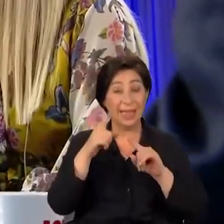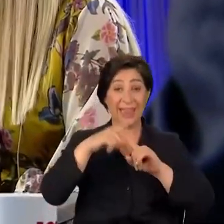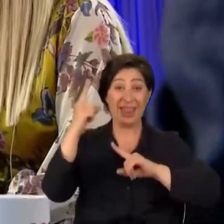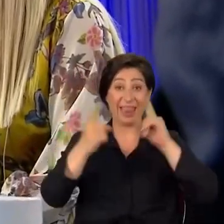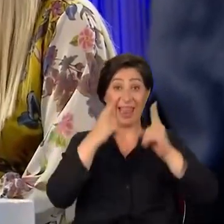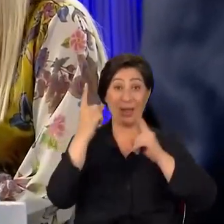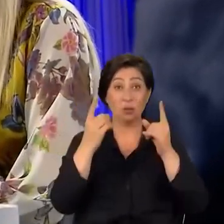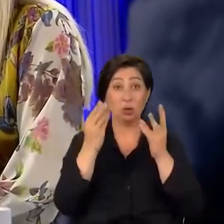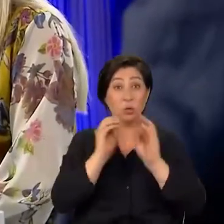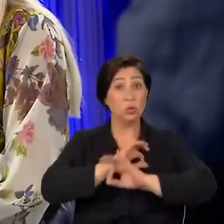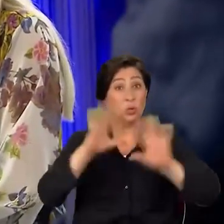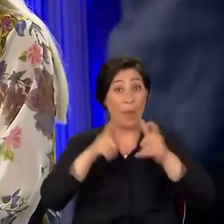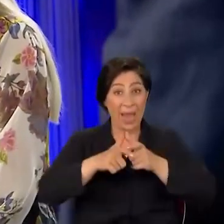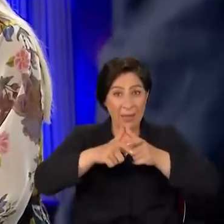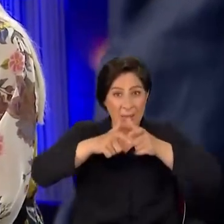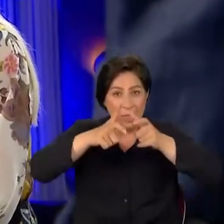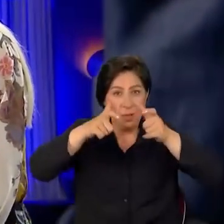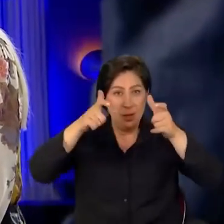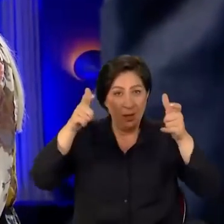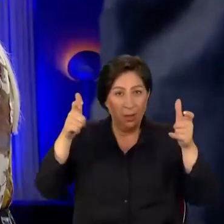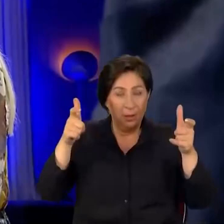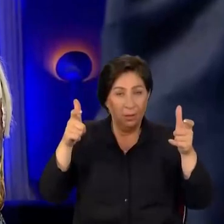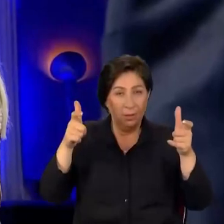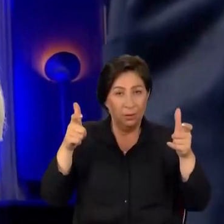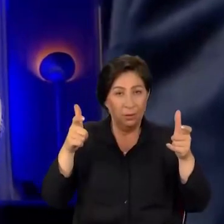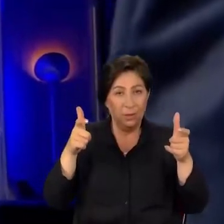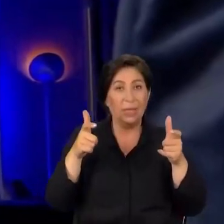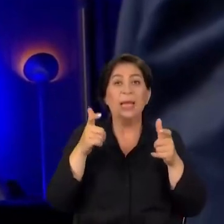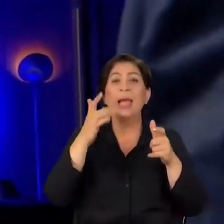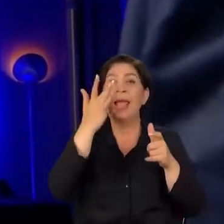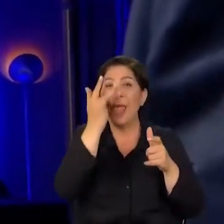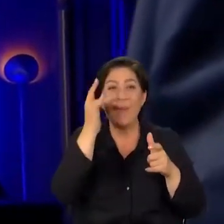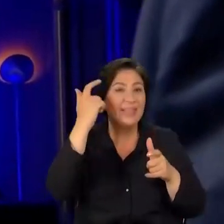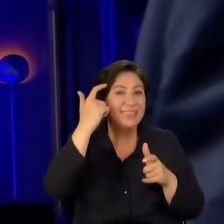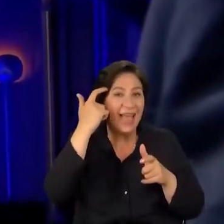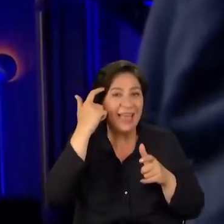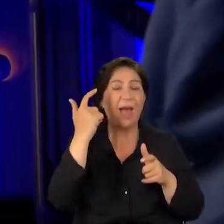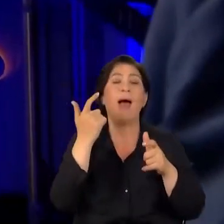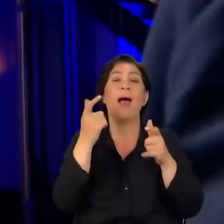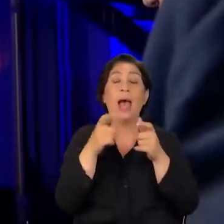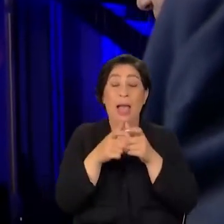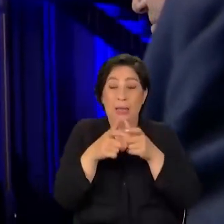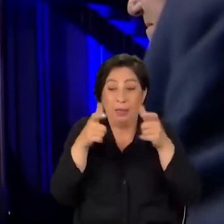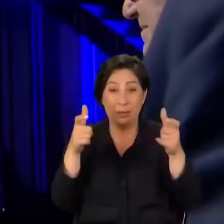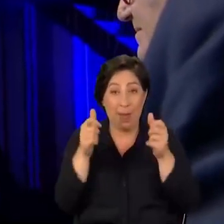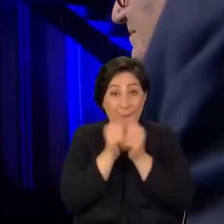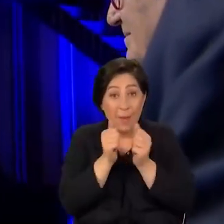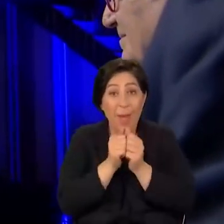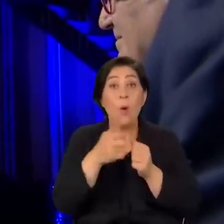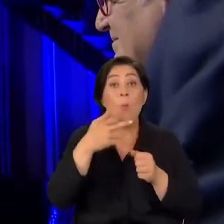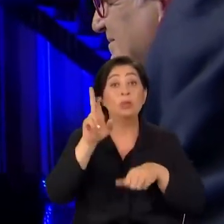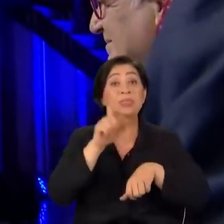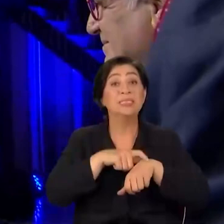Teknolojinin olağanüstü gelişmesiyle birlikte... ne dedik? Yapay zekanın olağanüstü gelişmesiyle birlikte... Boş